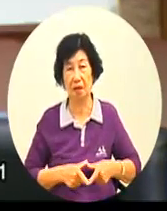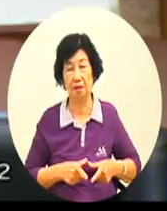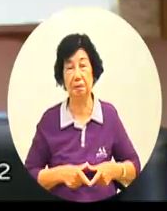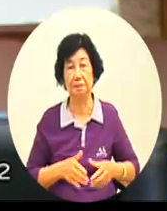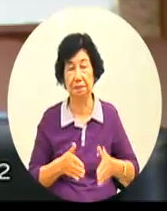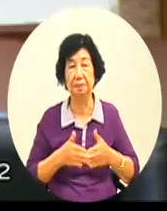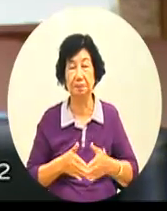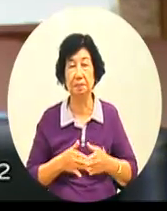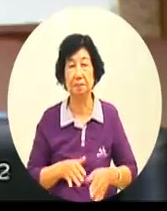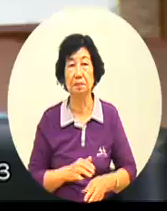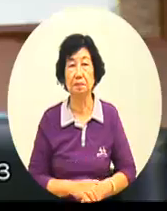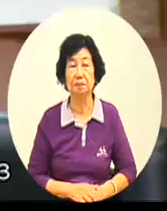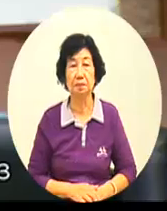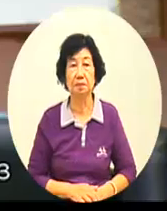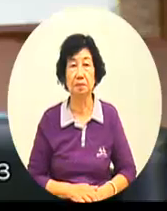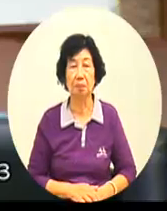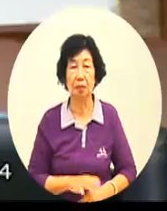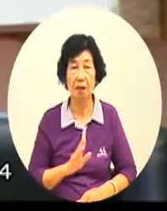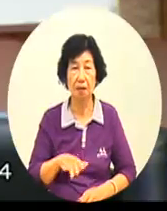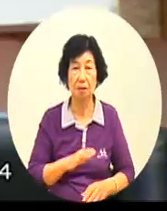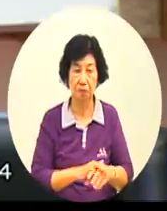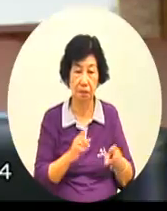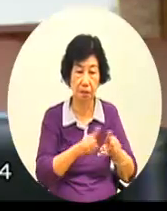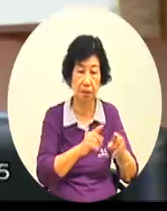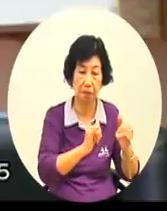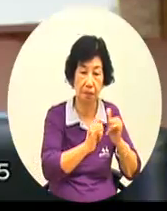这个就是我们人民的纳税钱，